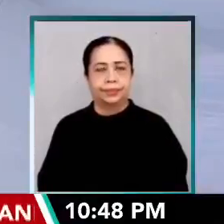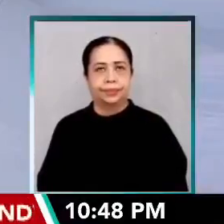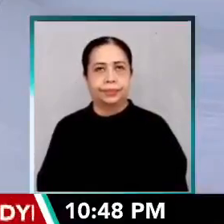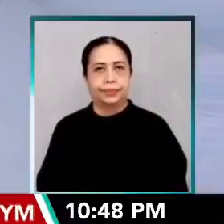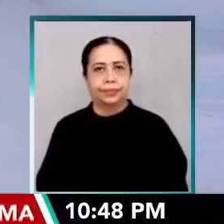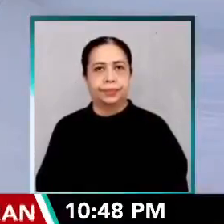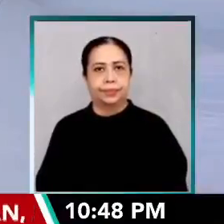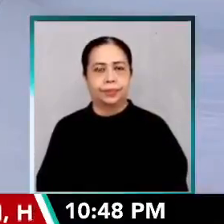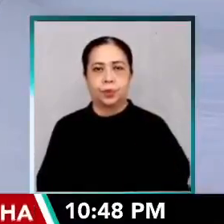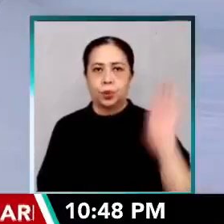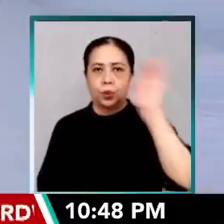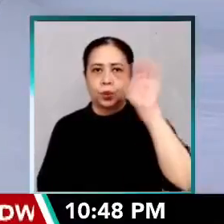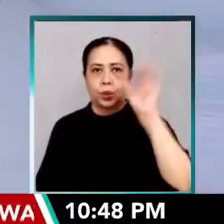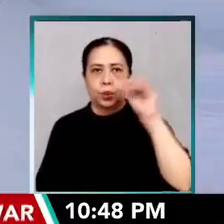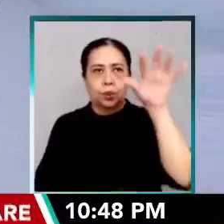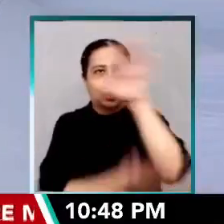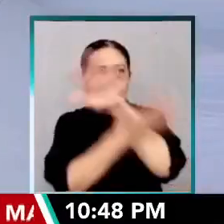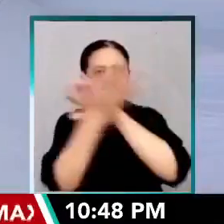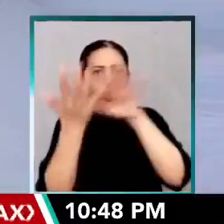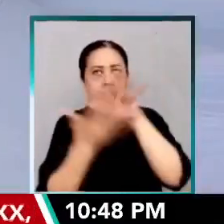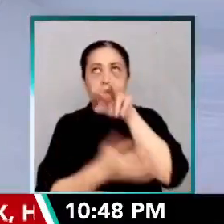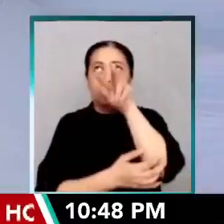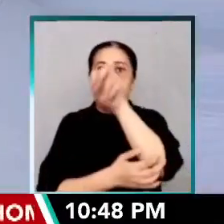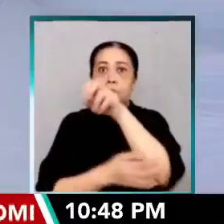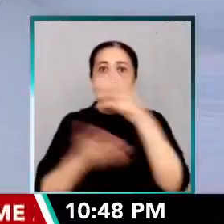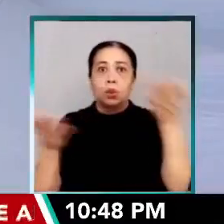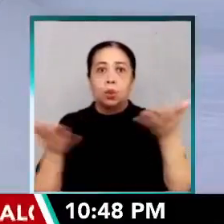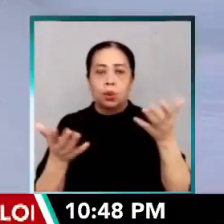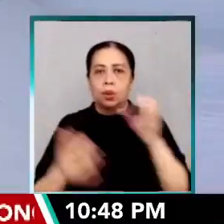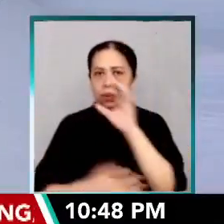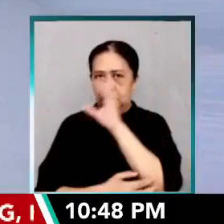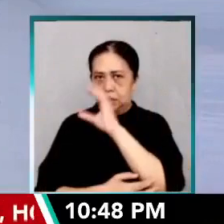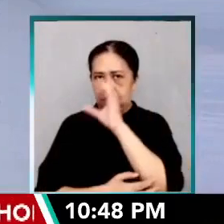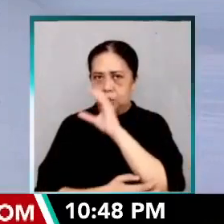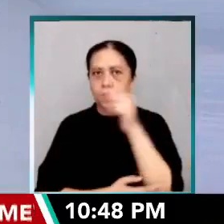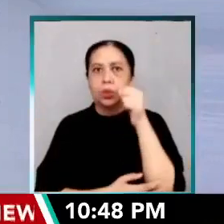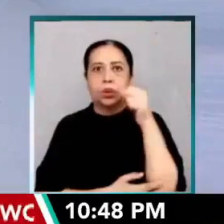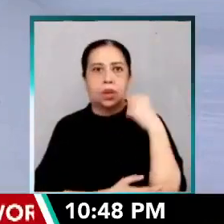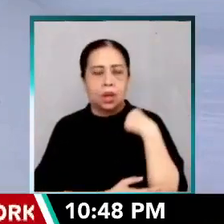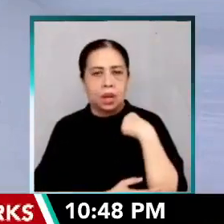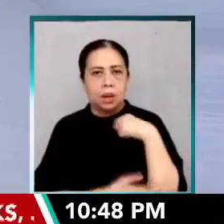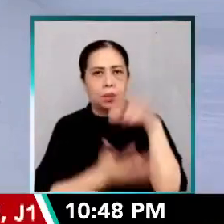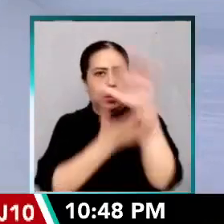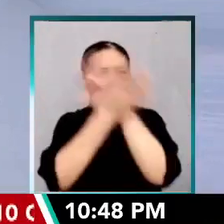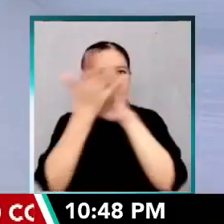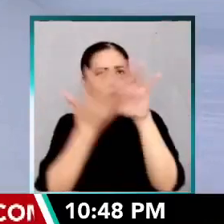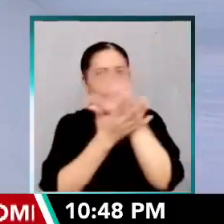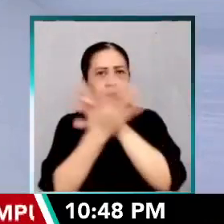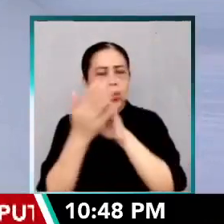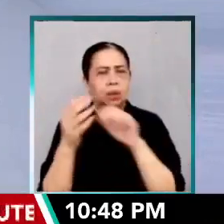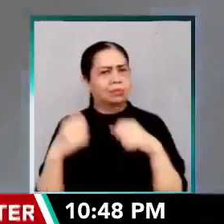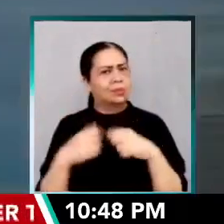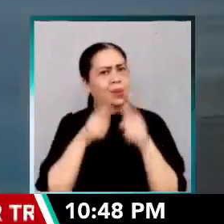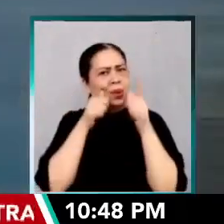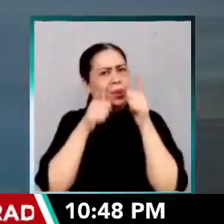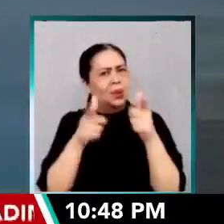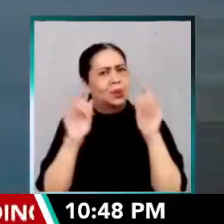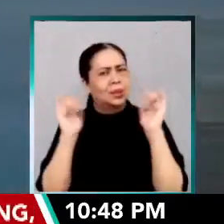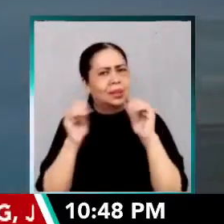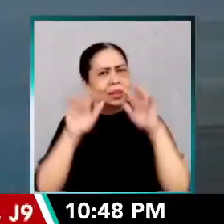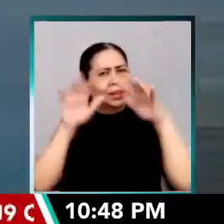Kakaibang mga ulap ang nasaksihan sa Minglanilla, Cebu kahapon. Ang cloud formation, mistula raw kasing alon.